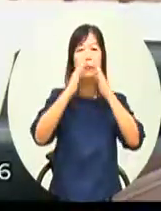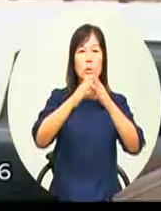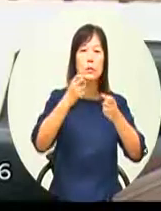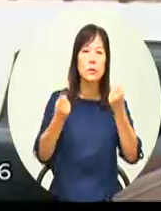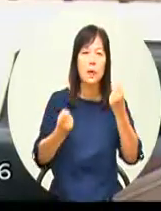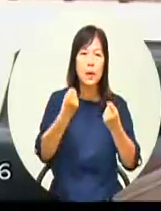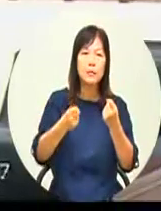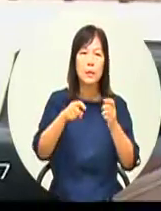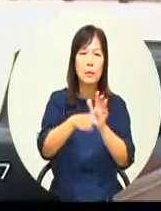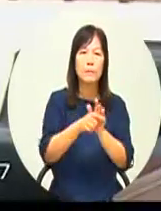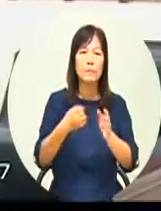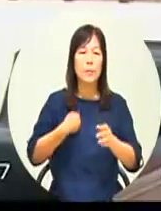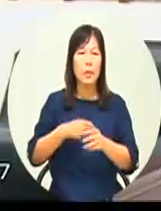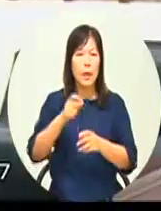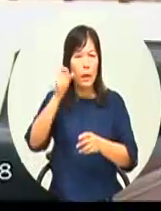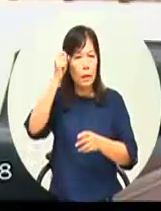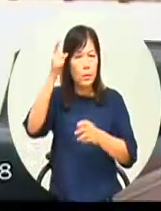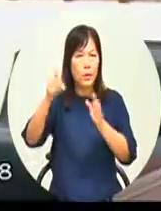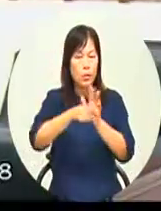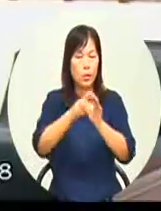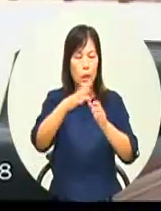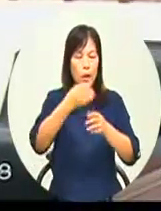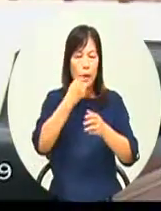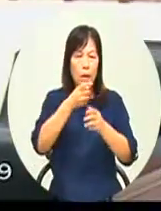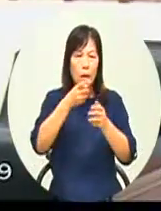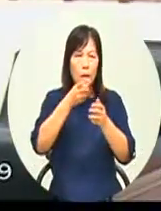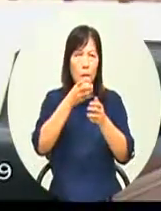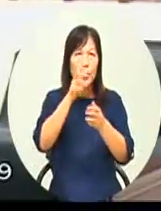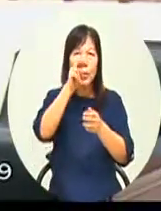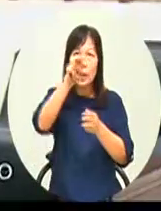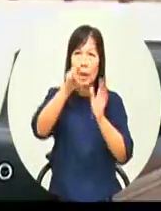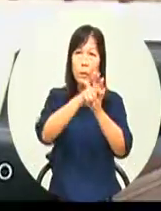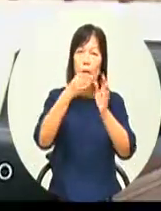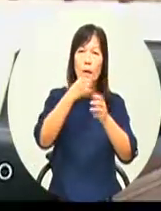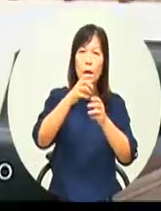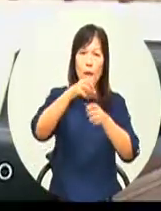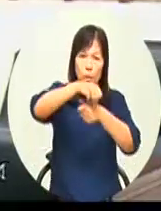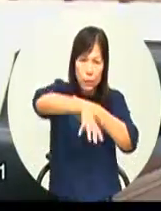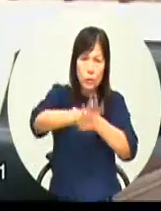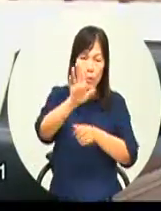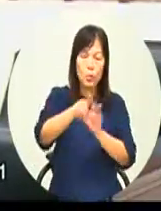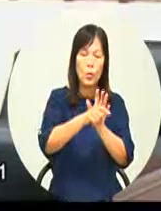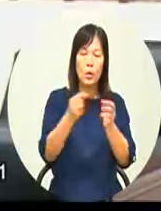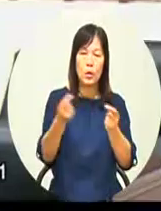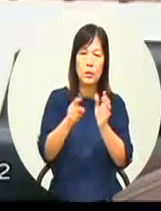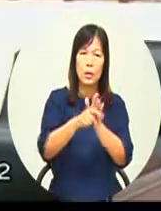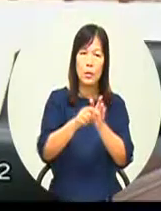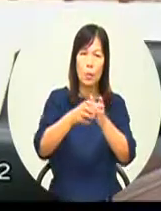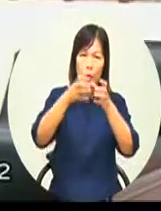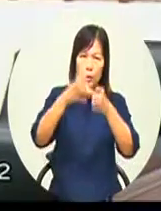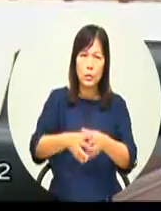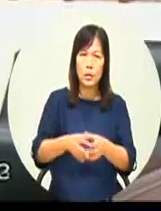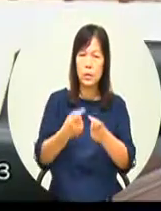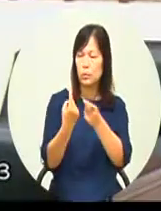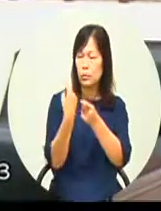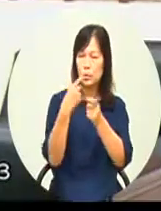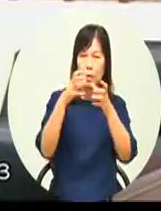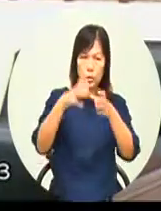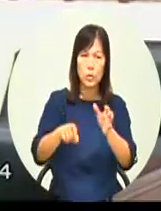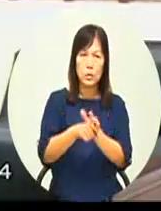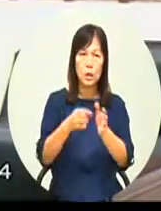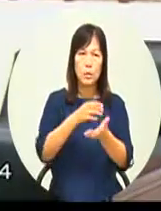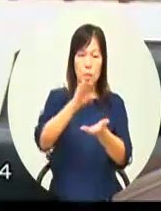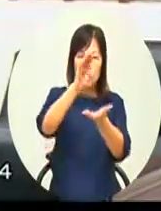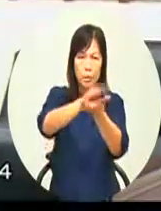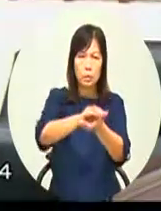那个智慧停车引导系统哦，那所以说去年我知道交通局也有建置我们那个停车引